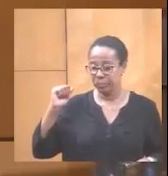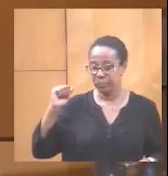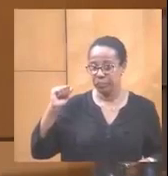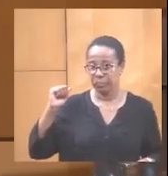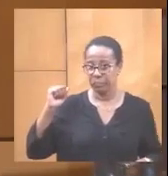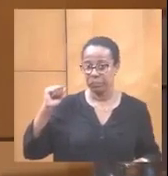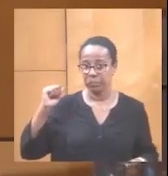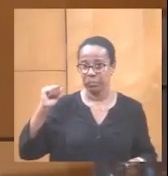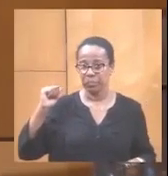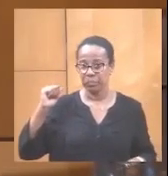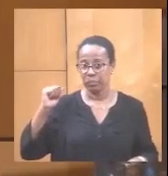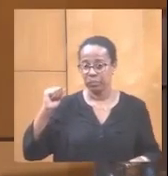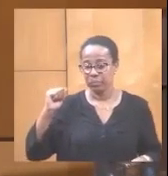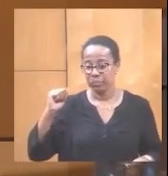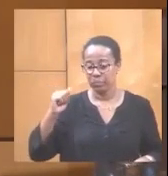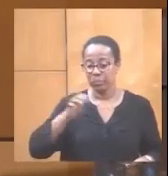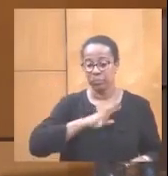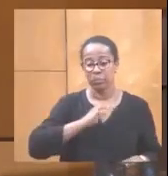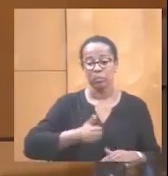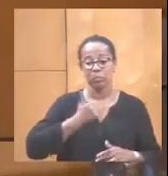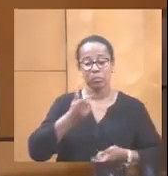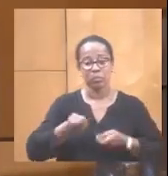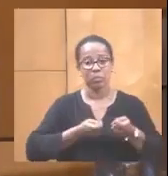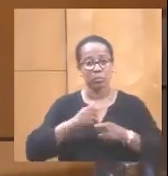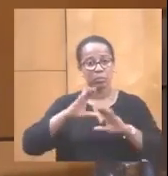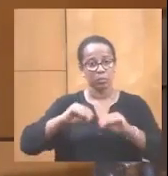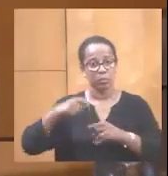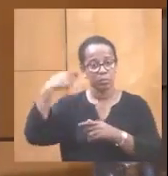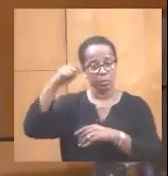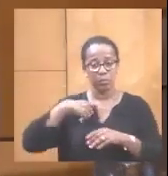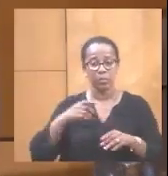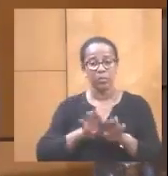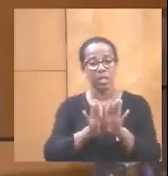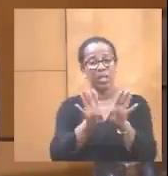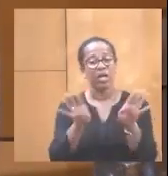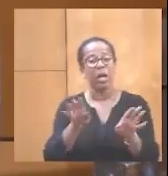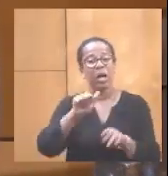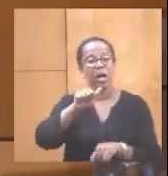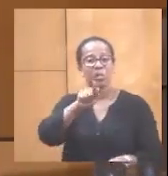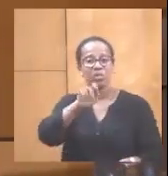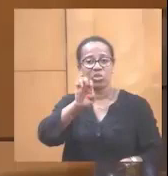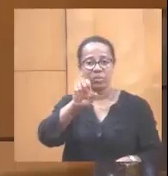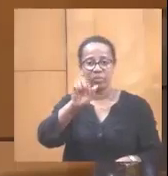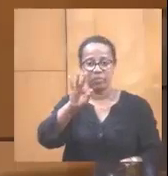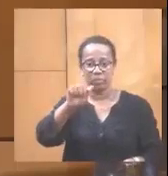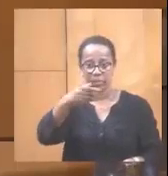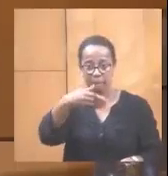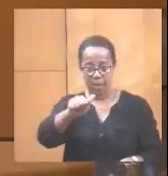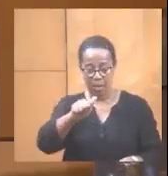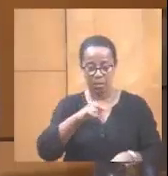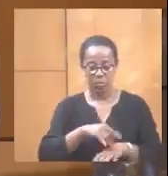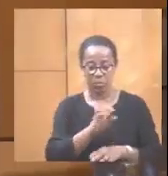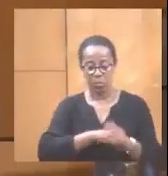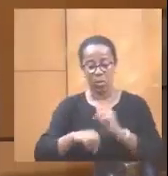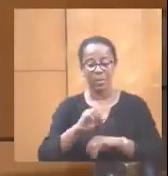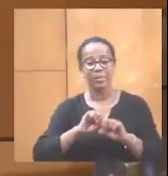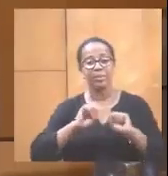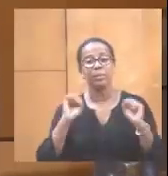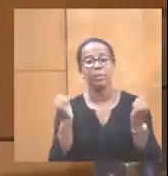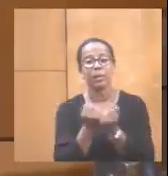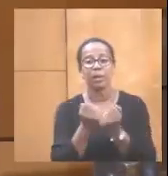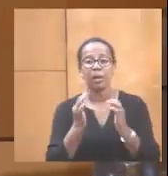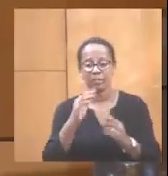parce qu'un des satellites que je préside au nom du président, qui s'appelle la GEFMA, a organisé un séminaire sur